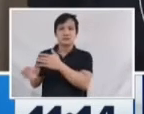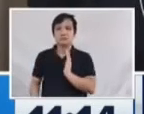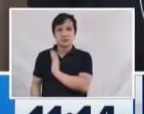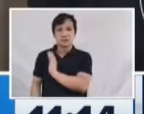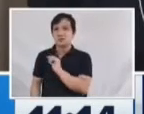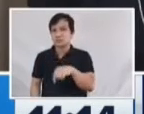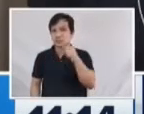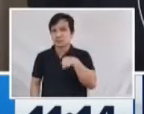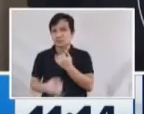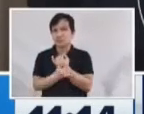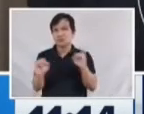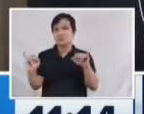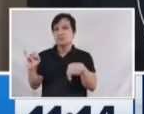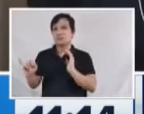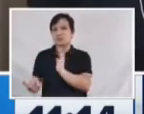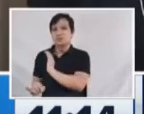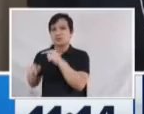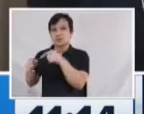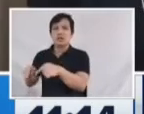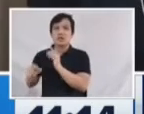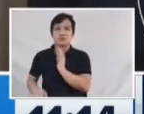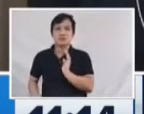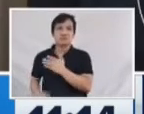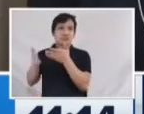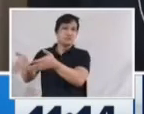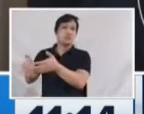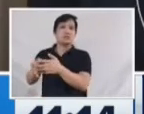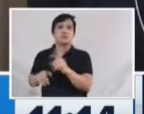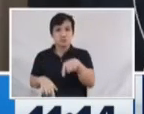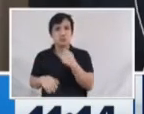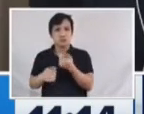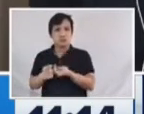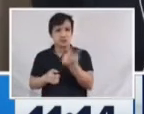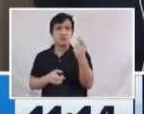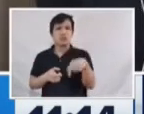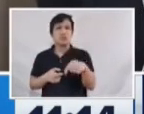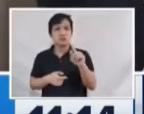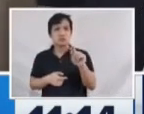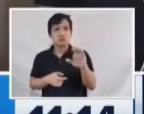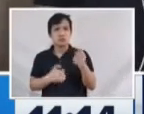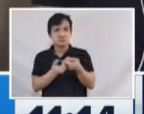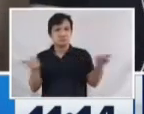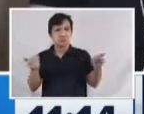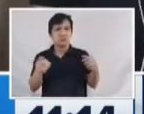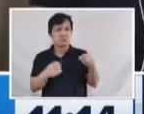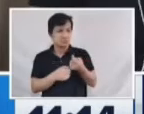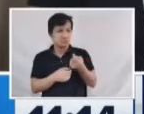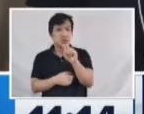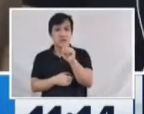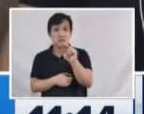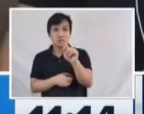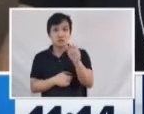pahayag kung saan kinuwestiyon niya ang naging aksyon ng Kamara sa mga nakalipas na taon. Kaya daw po naabutan na ng expiration